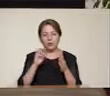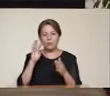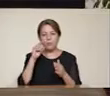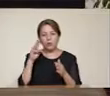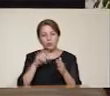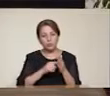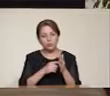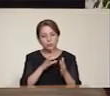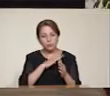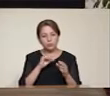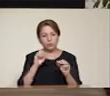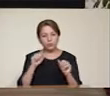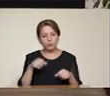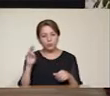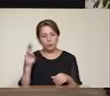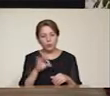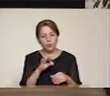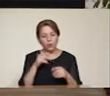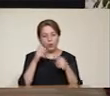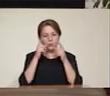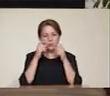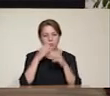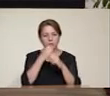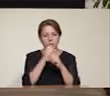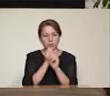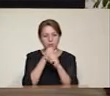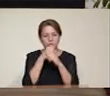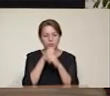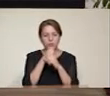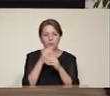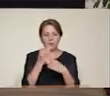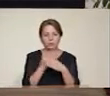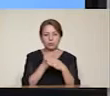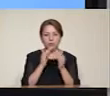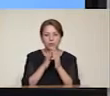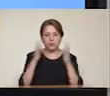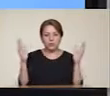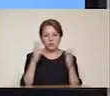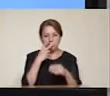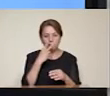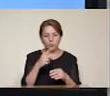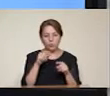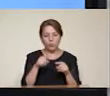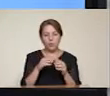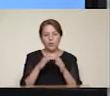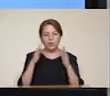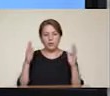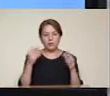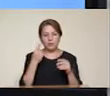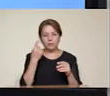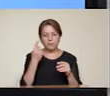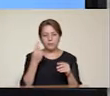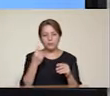bo'ladi. Ammo chumolini biz mikroskop yordamida kattalashtirib ko'rsak, u katta bir